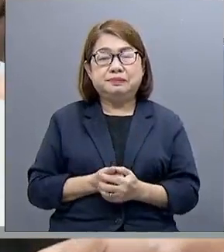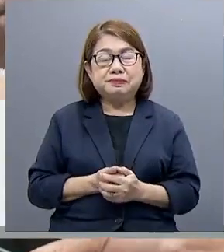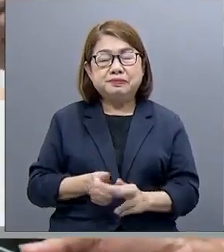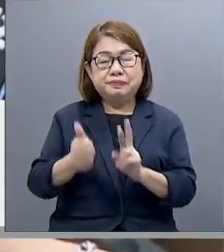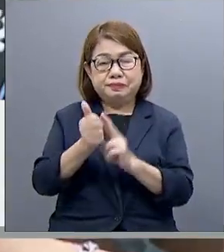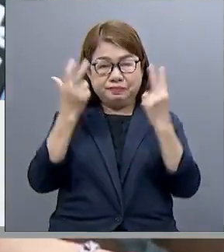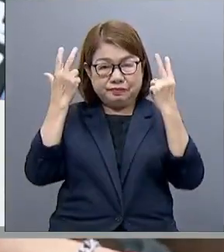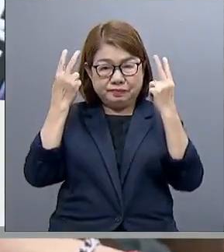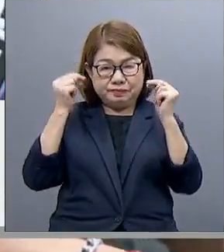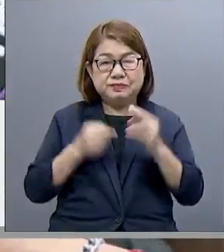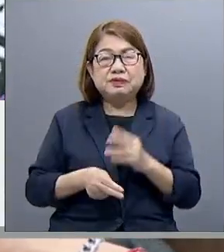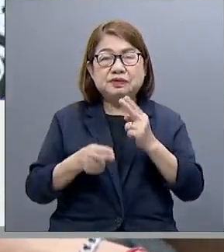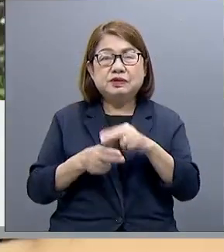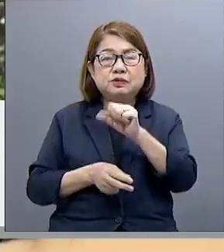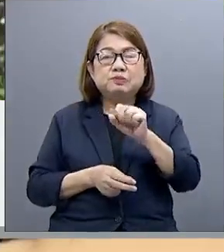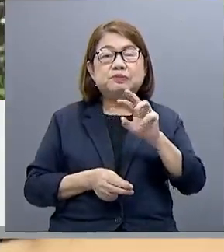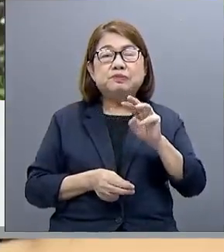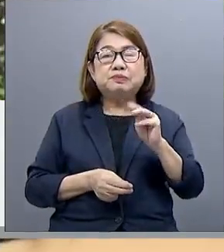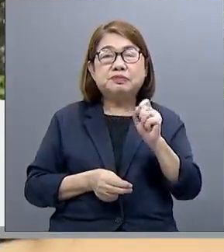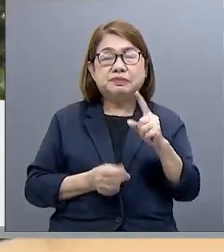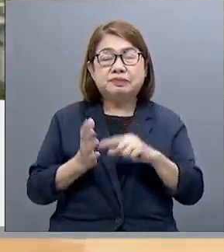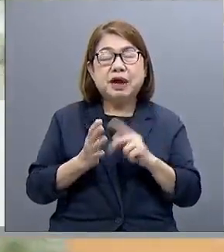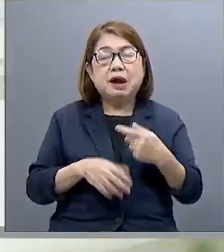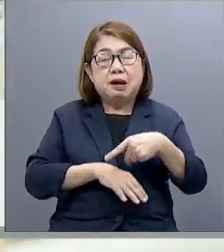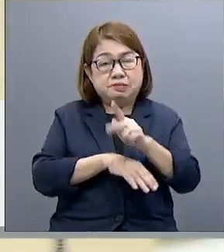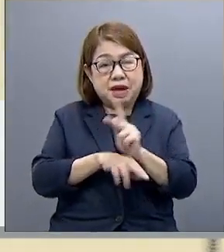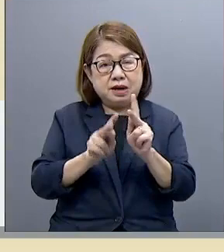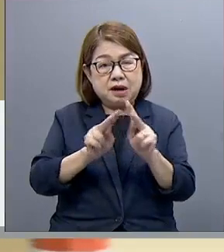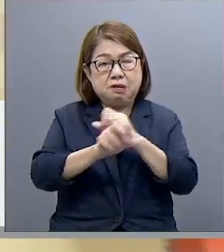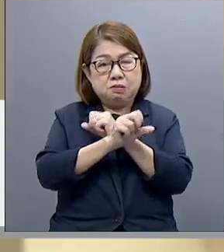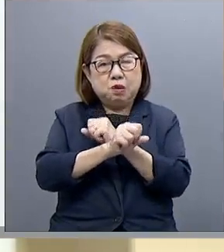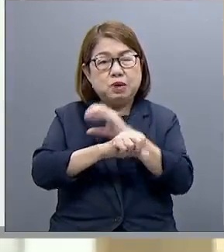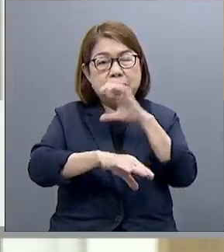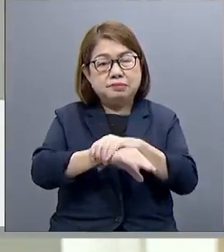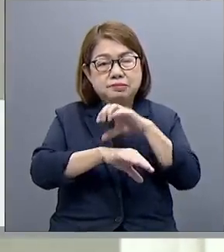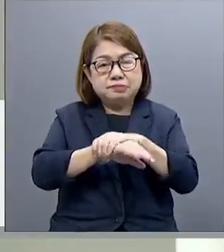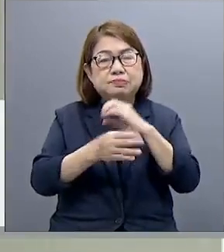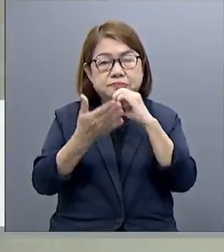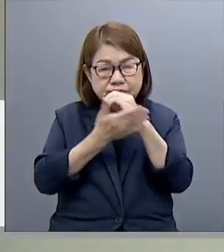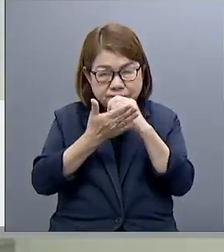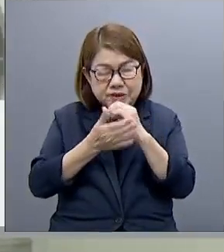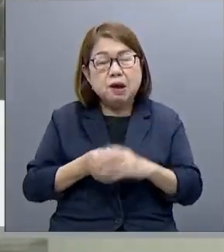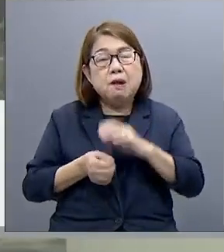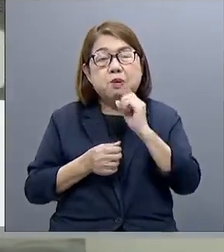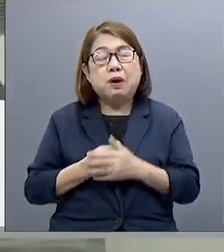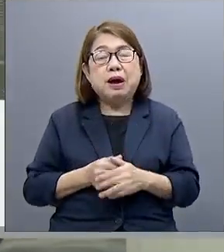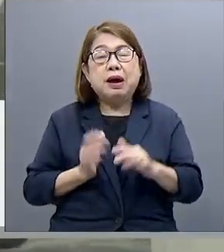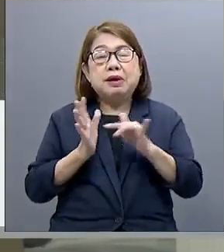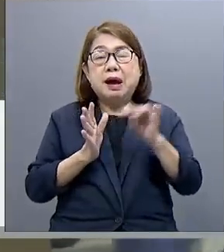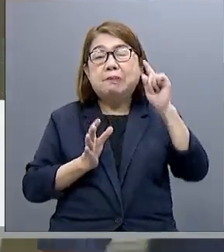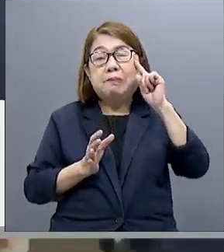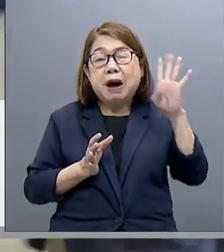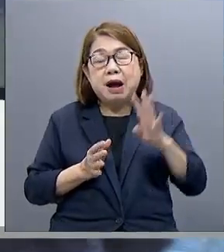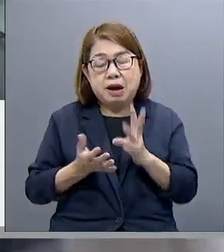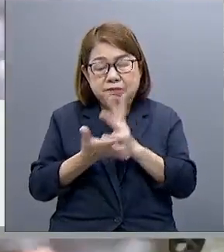รองนายกรัฐมนตรีในฐานะประธานคณะกรรมการป้องกันและปราบปรามยาเสพติดบอกว่าจะกำหนดว่ายาบ้ากี่